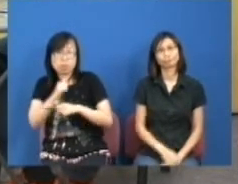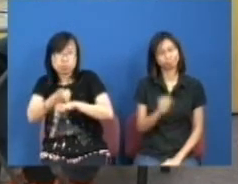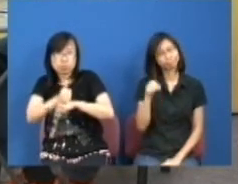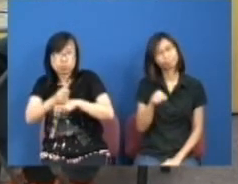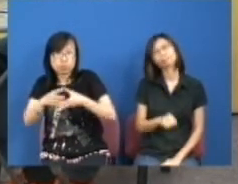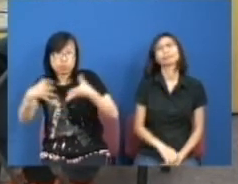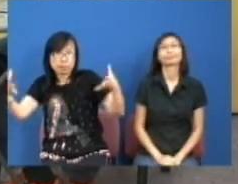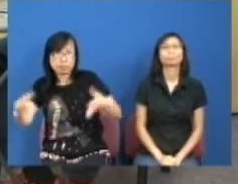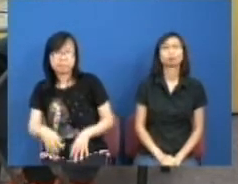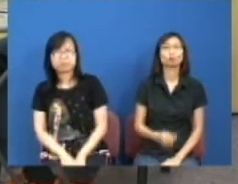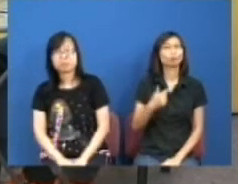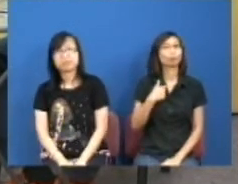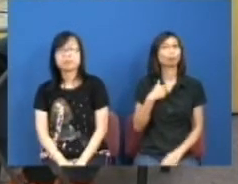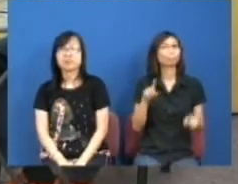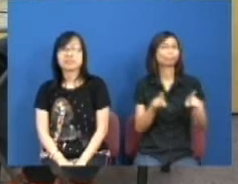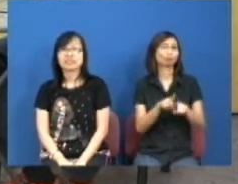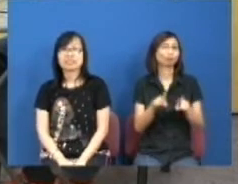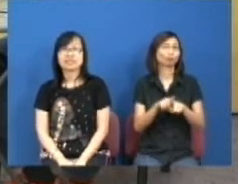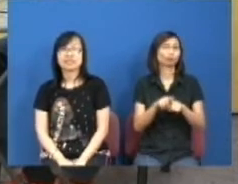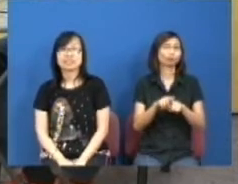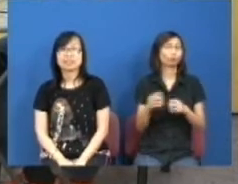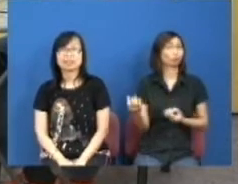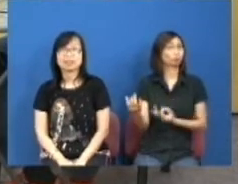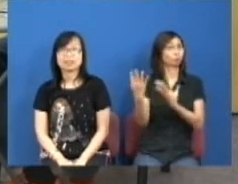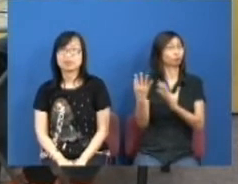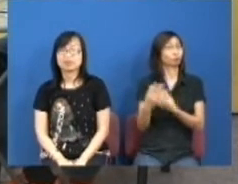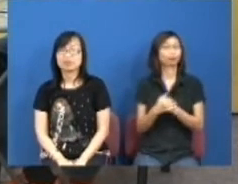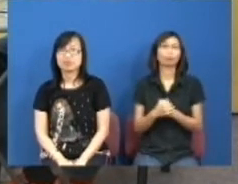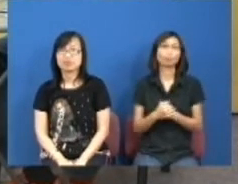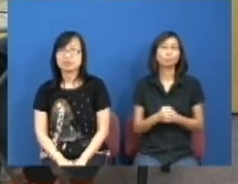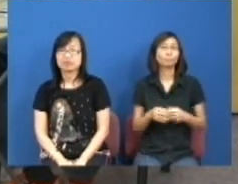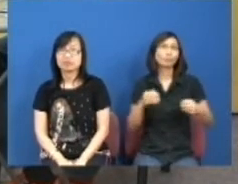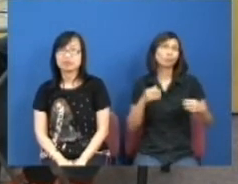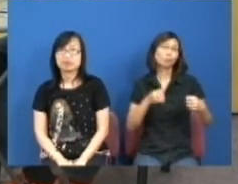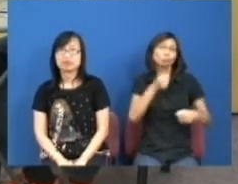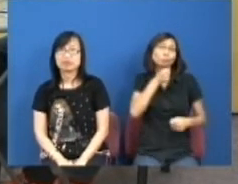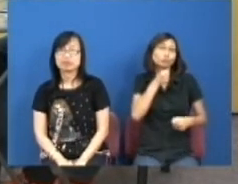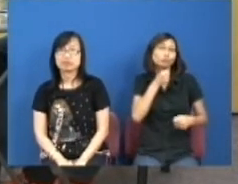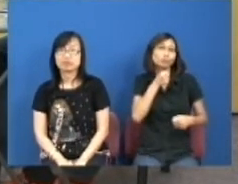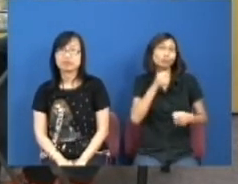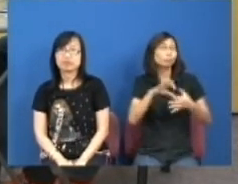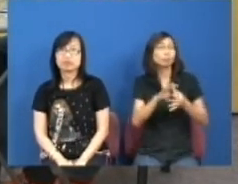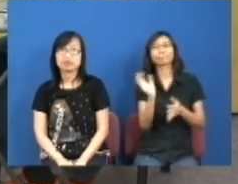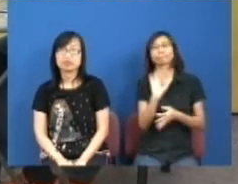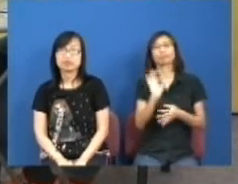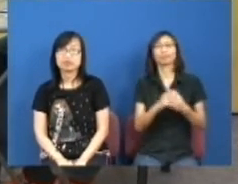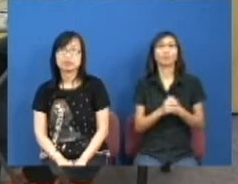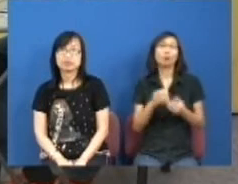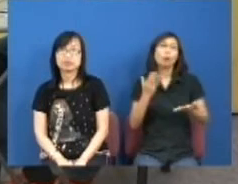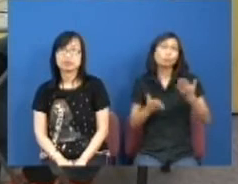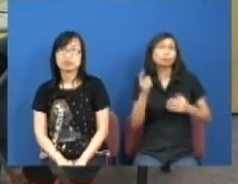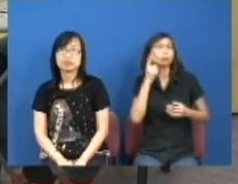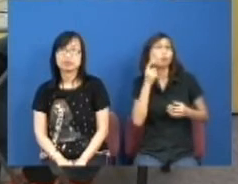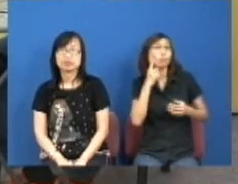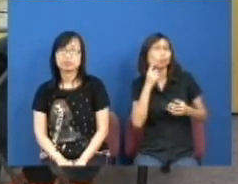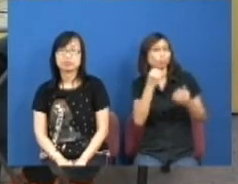係啊，咁我同佢睇法都一樣嘅，因為嗱唔係因為某個媒體就係話，咦糖糖過生日八字好喎、啊，或者佢唔係講得